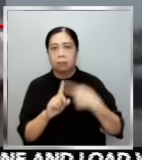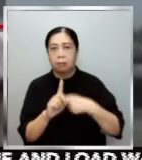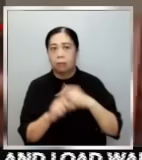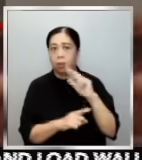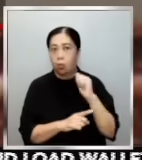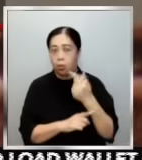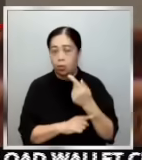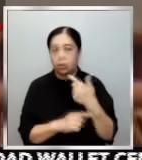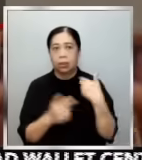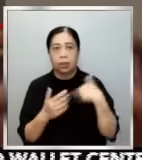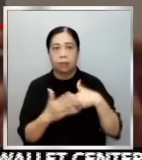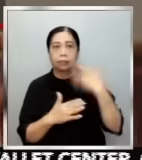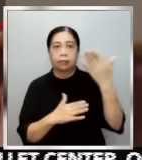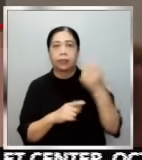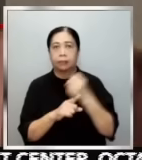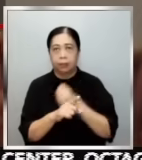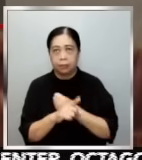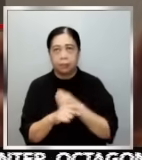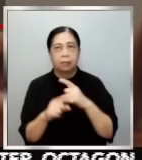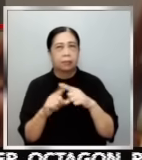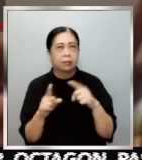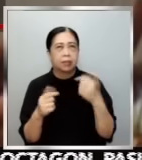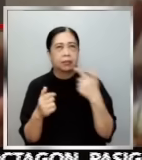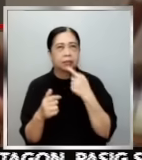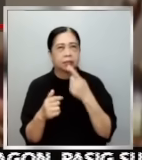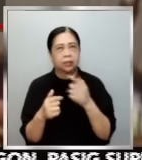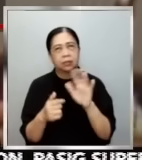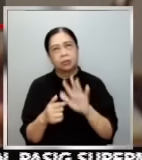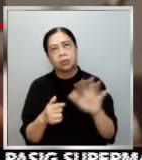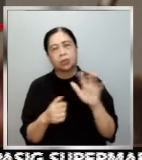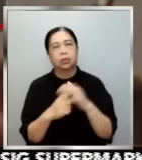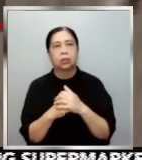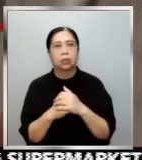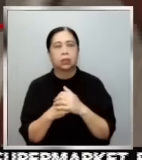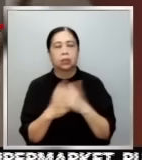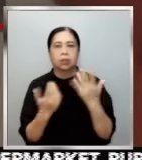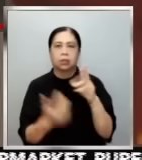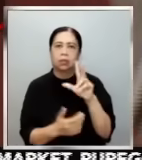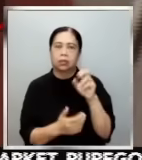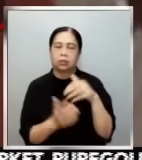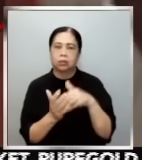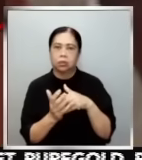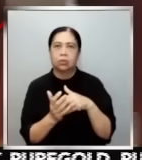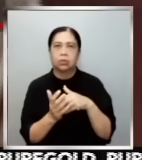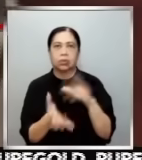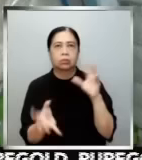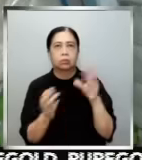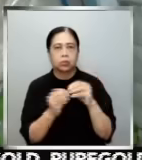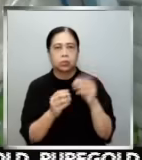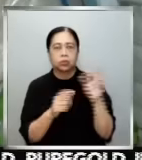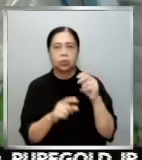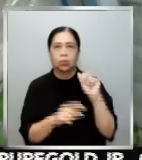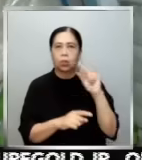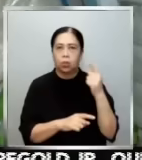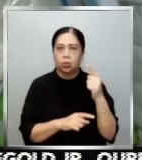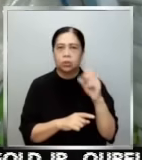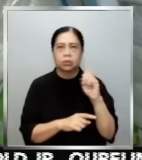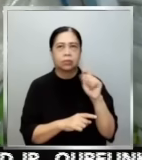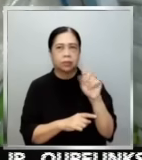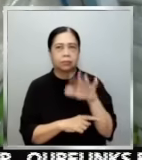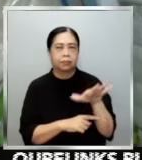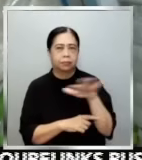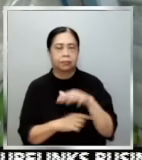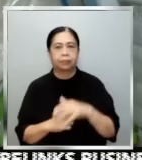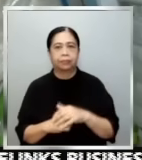September but they have said mga 300,000 dadating aug September naon